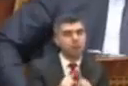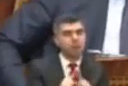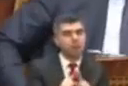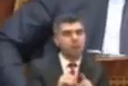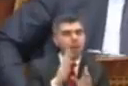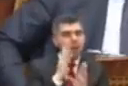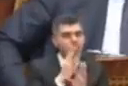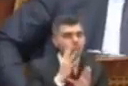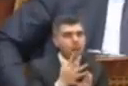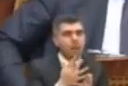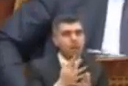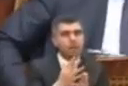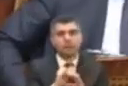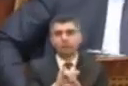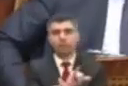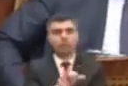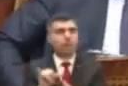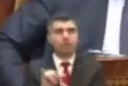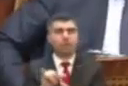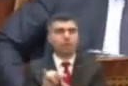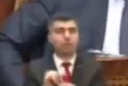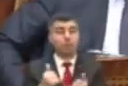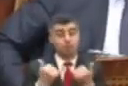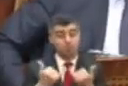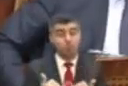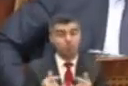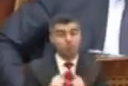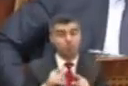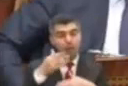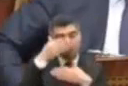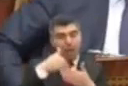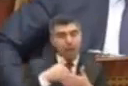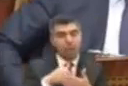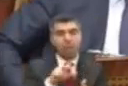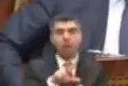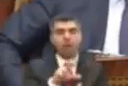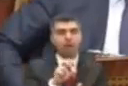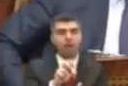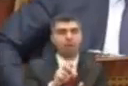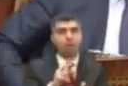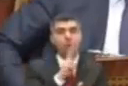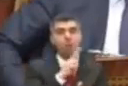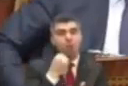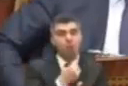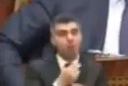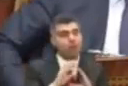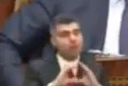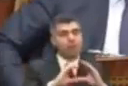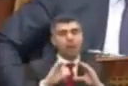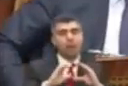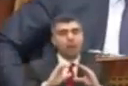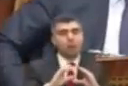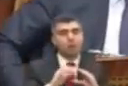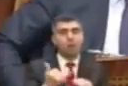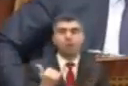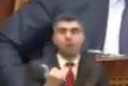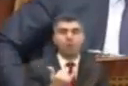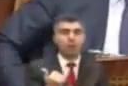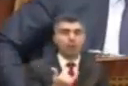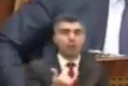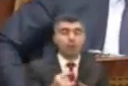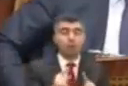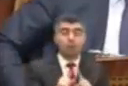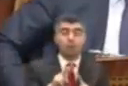اننا ندغدغوا المشاعر ديال المغاربه. المغاربه اليوم داروا الخيارات ديالهم وعرفوها، ولكن الحكومه خصها تواصل. اسمح لي السيد الوزير، وتواصلوا تقول